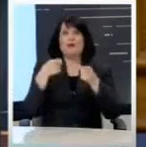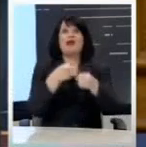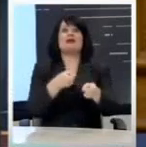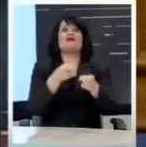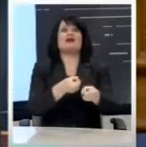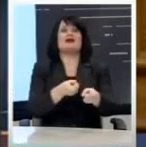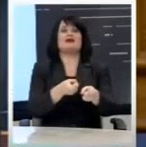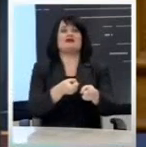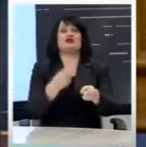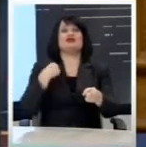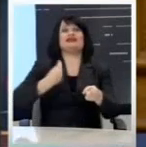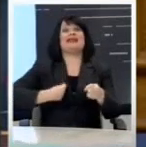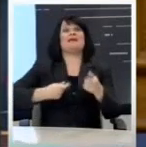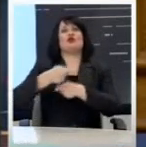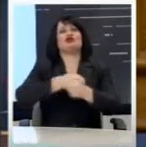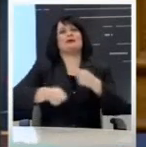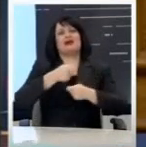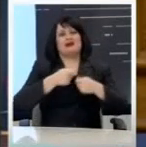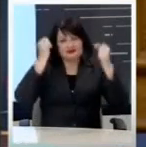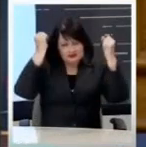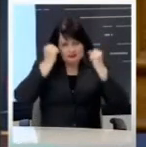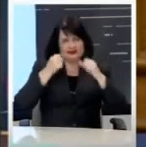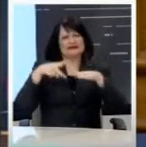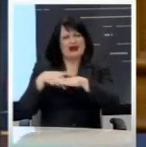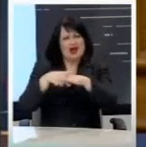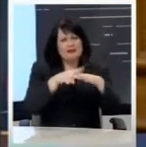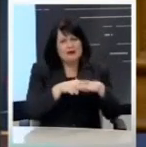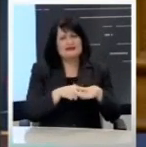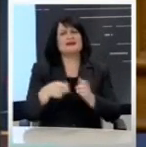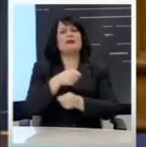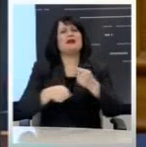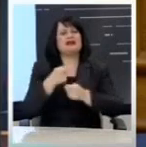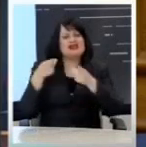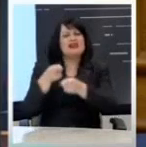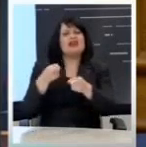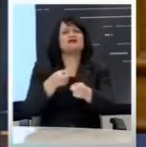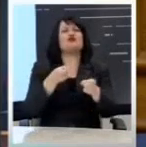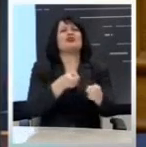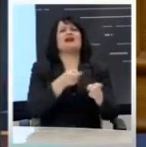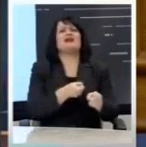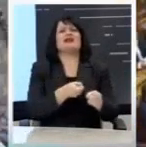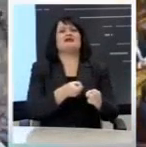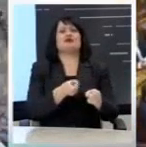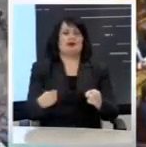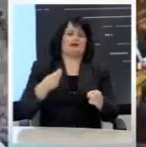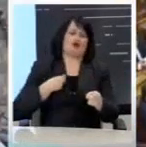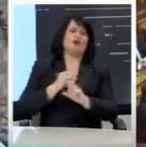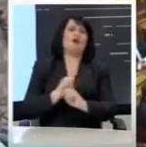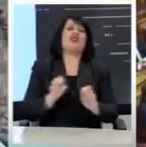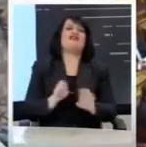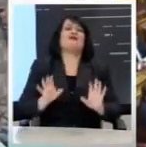βάρος δημόσιων επιχειρήσεων κοινής ωφέλειας, τραπεζών και επιχειρηματιών για να παίρνουν διαφημίσεις.